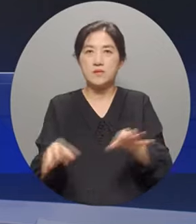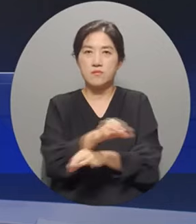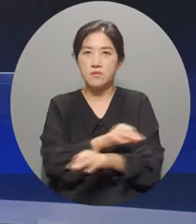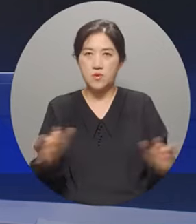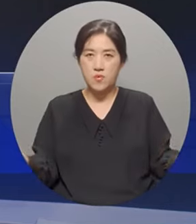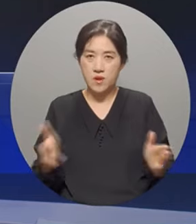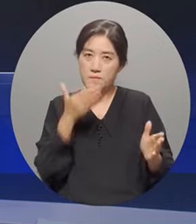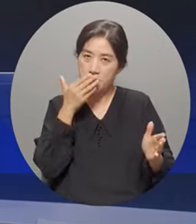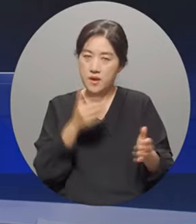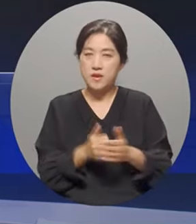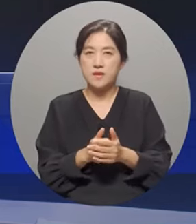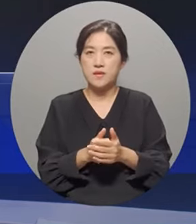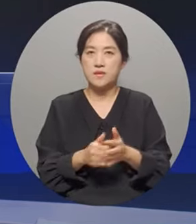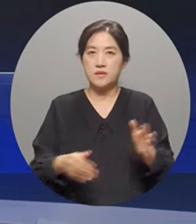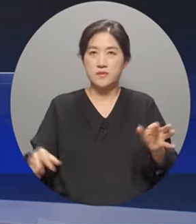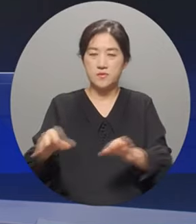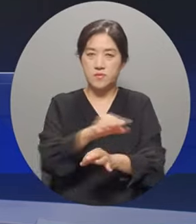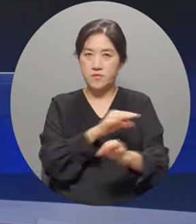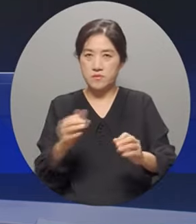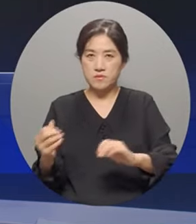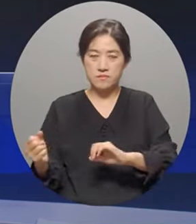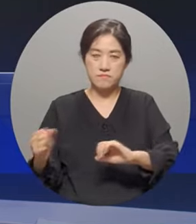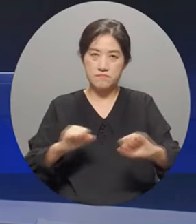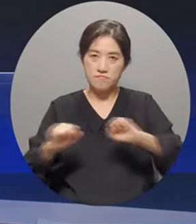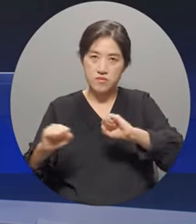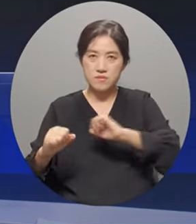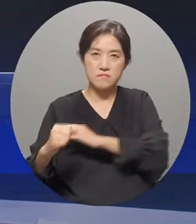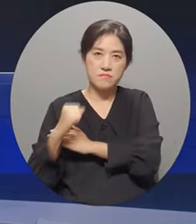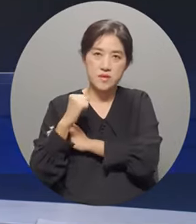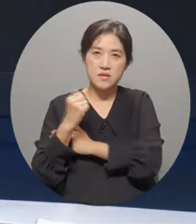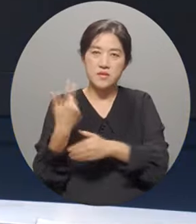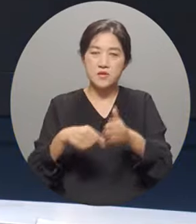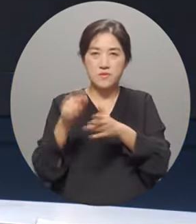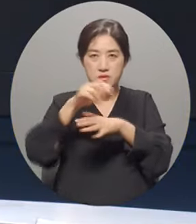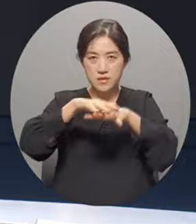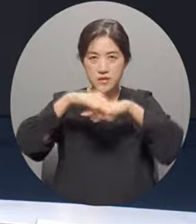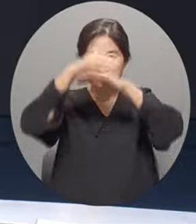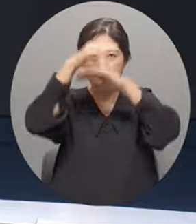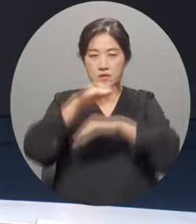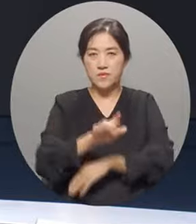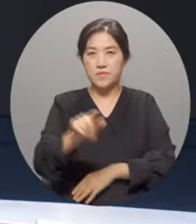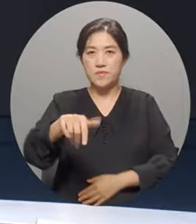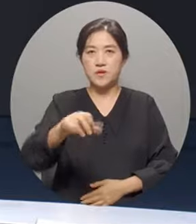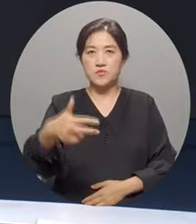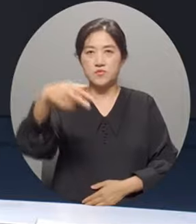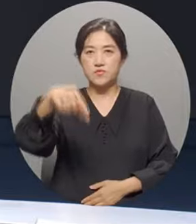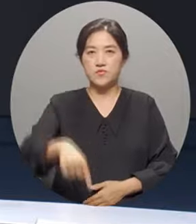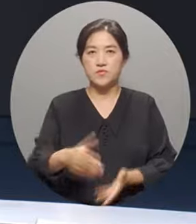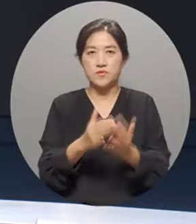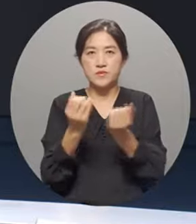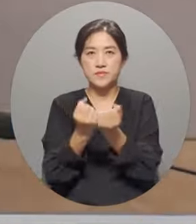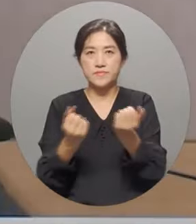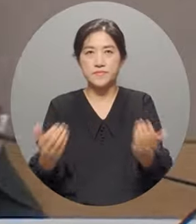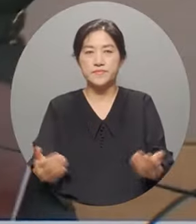활력을 불어넣을 수 있을지 역동 경제 로드맵 내용은 박윤수 기자가 정리했습니다.